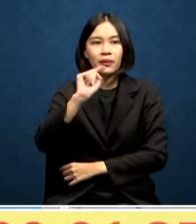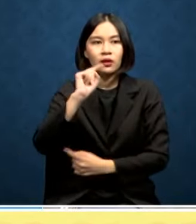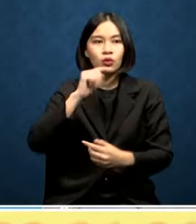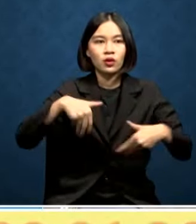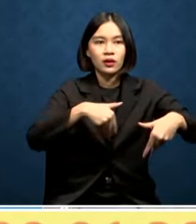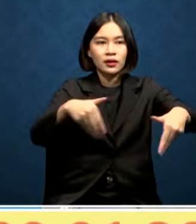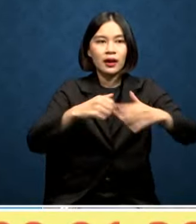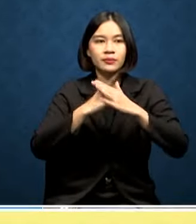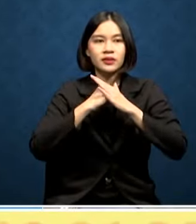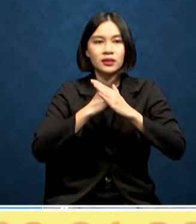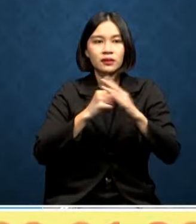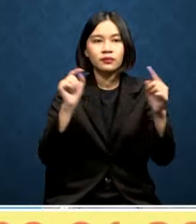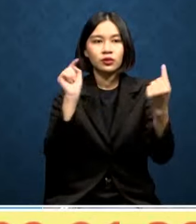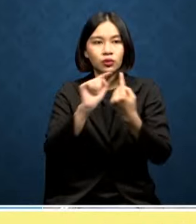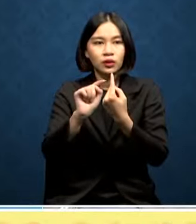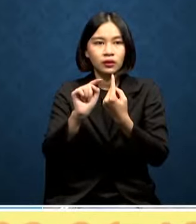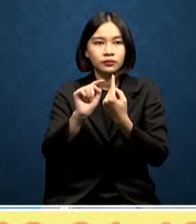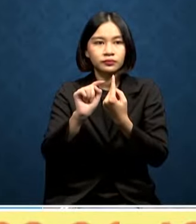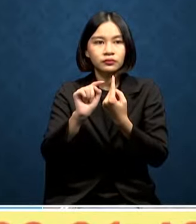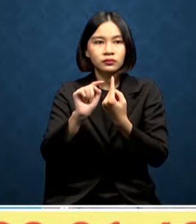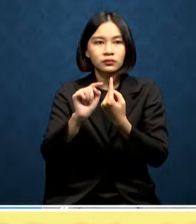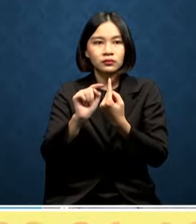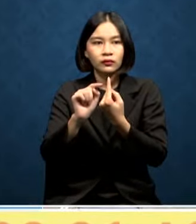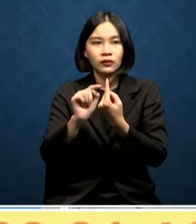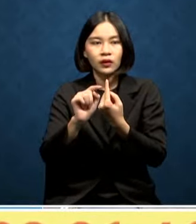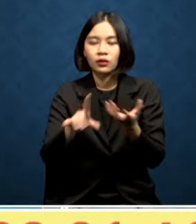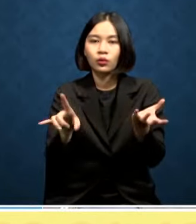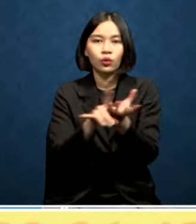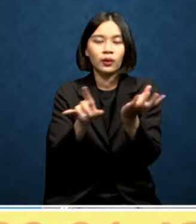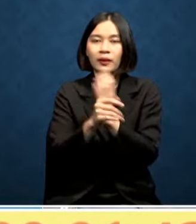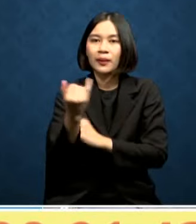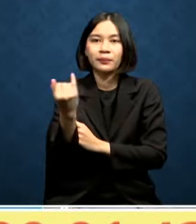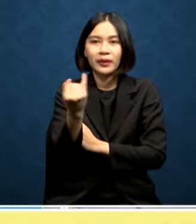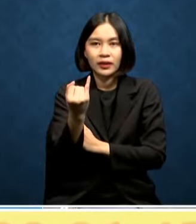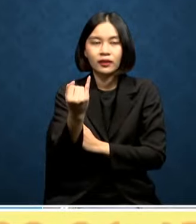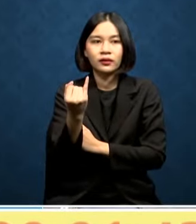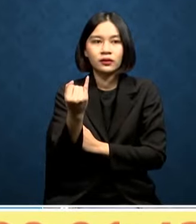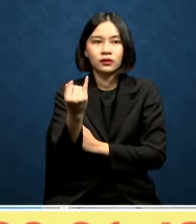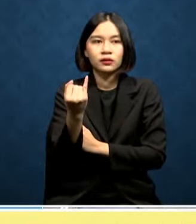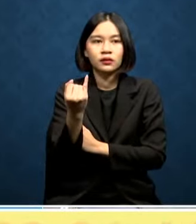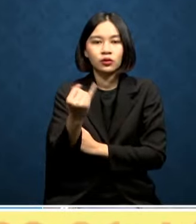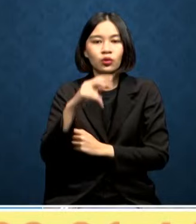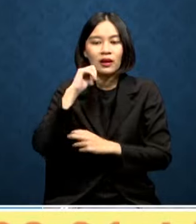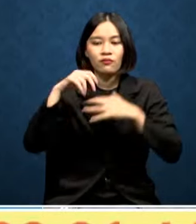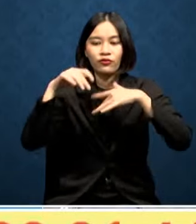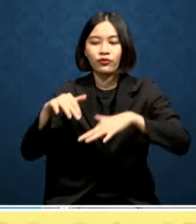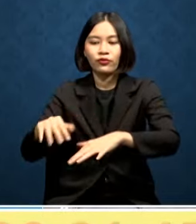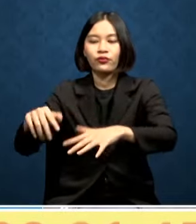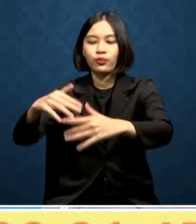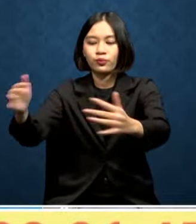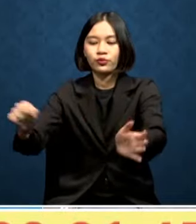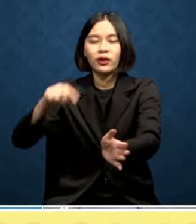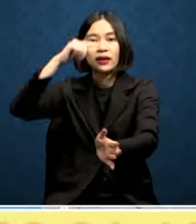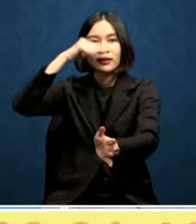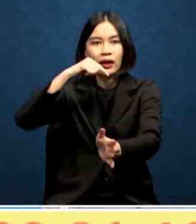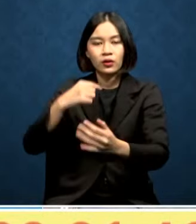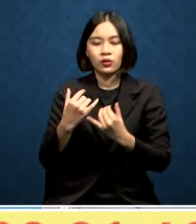ท่าจีนนะครับเป็นลุ่มน้ำที่คุณภาพต่ำที่สุดในลุ่มน้ำที่ลงสู่เอ่าไทยนะครับ